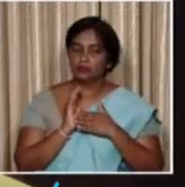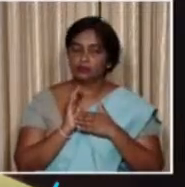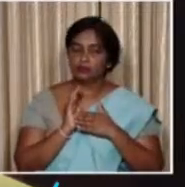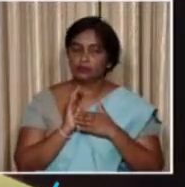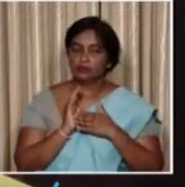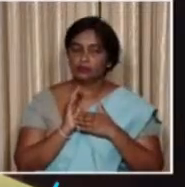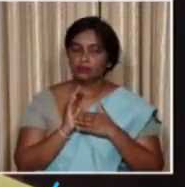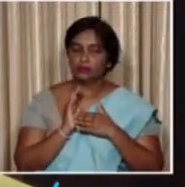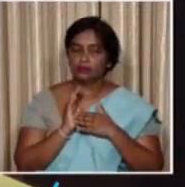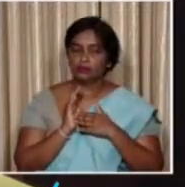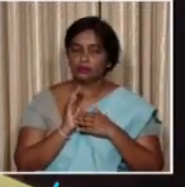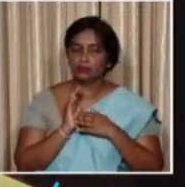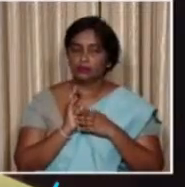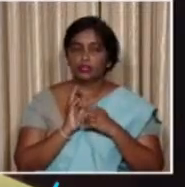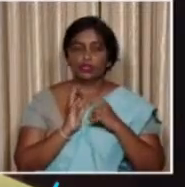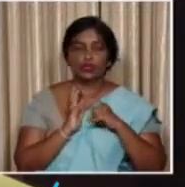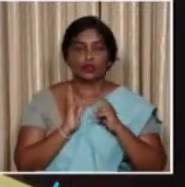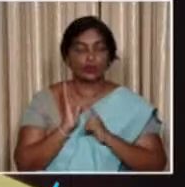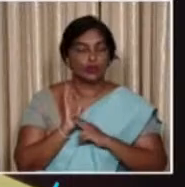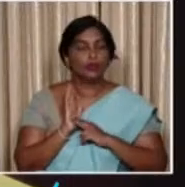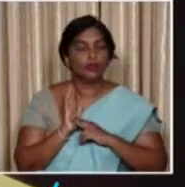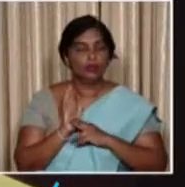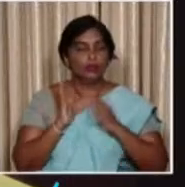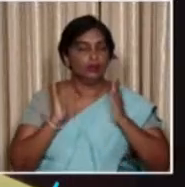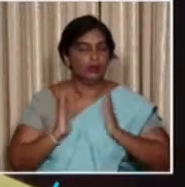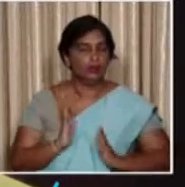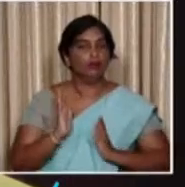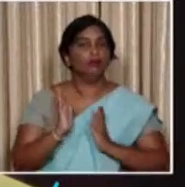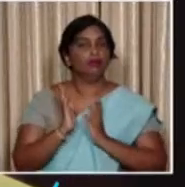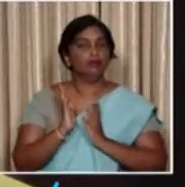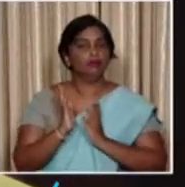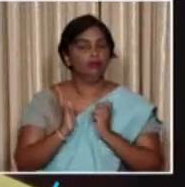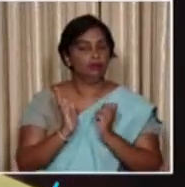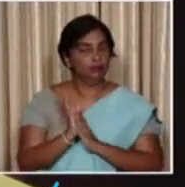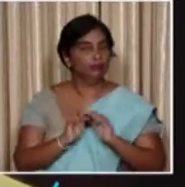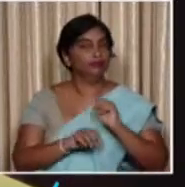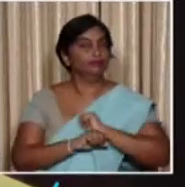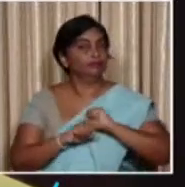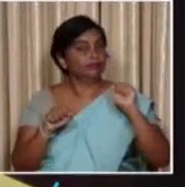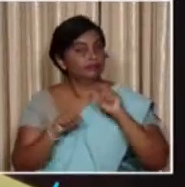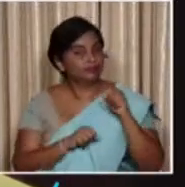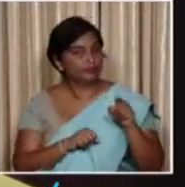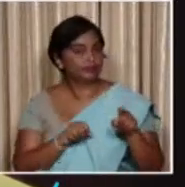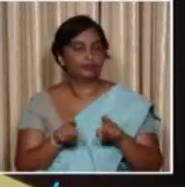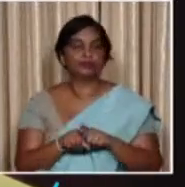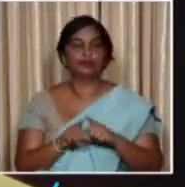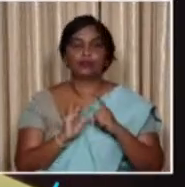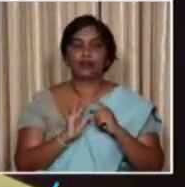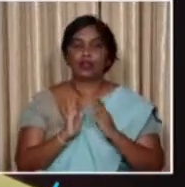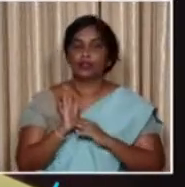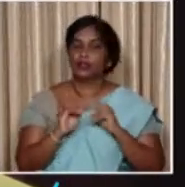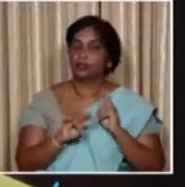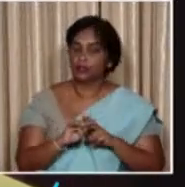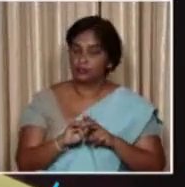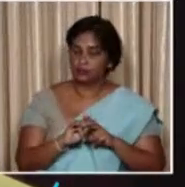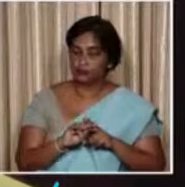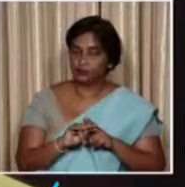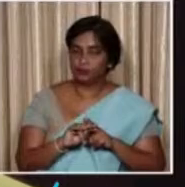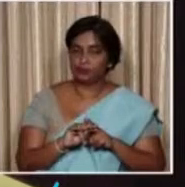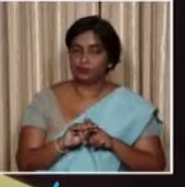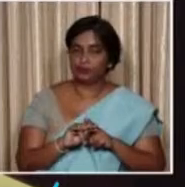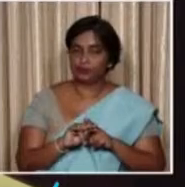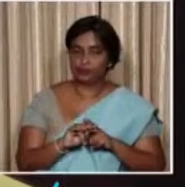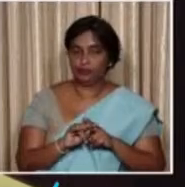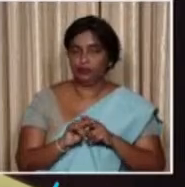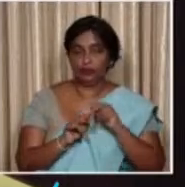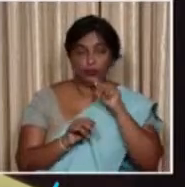United Nations Human Rights Commission එක ඒ වගේම අරගලය ඒ වගේම IMF එක